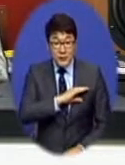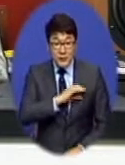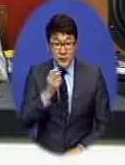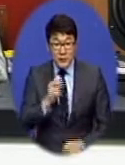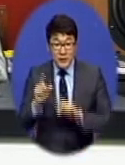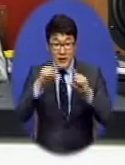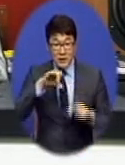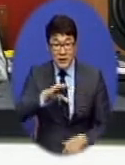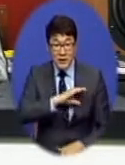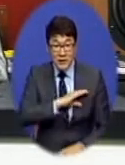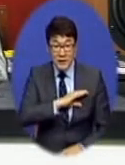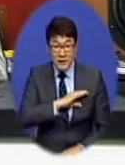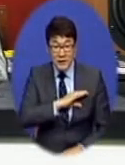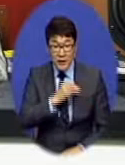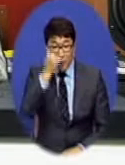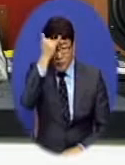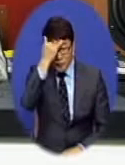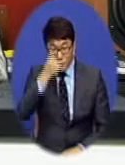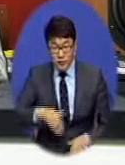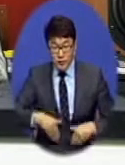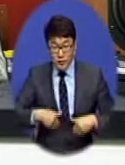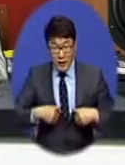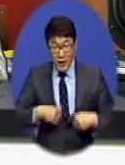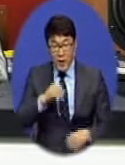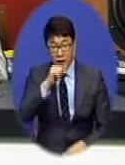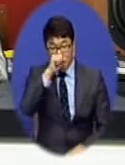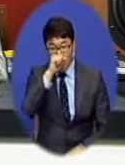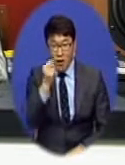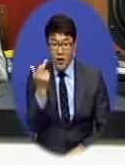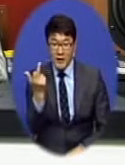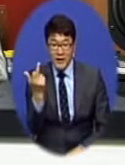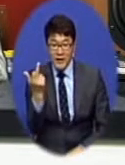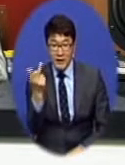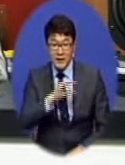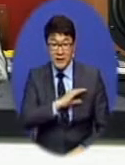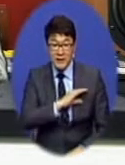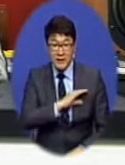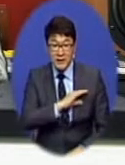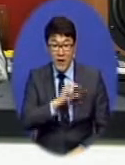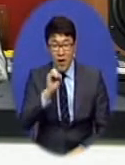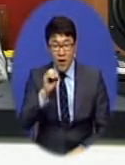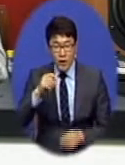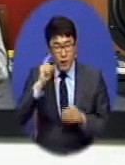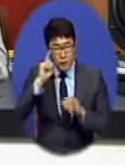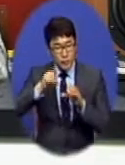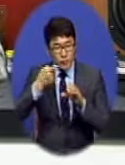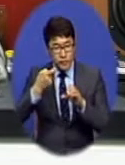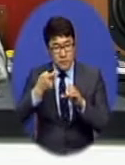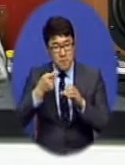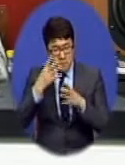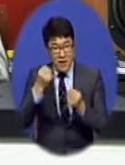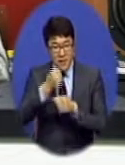사시는 누구신가요? 아, 여기 충남 서산이에요. 아, 서산이요? 서산에 성함이. 여기는 어리굴 자식 많이 나와요.